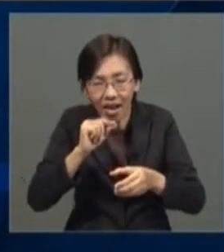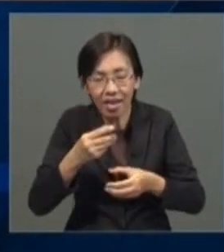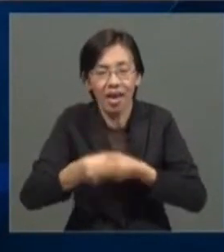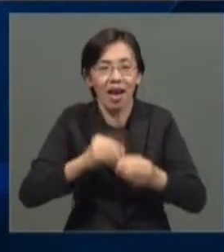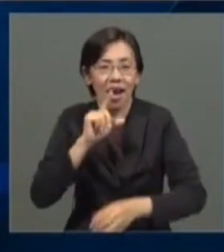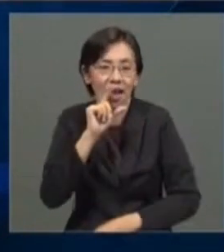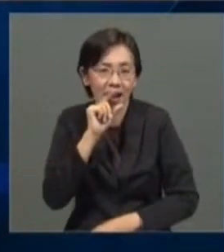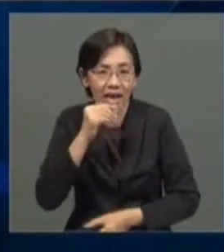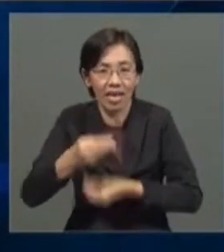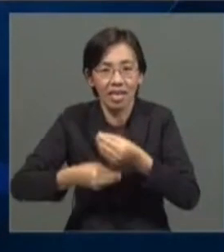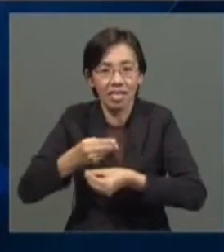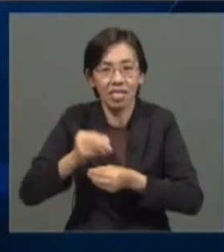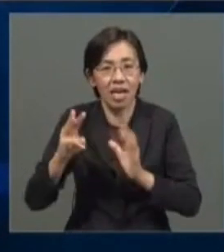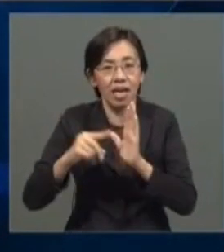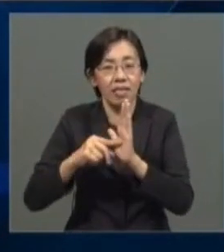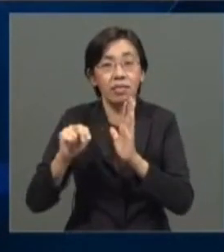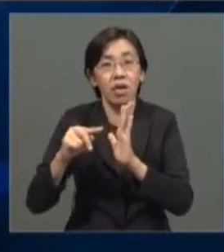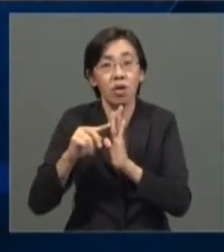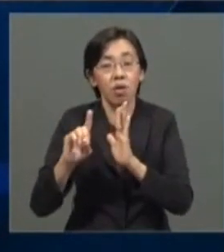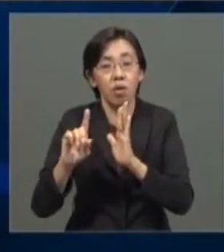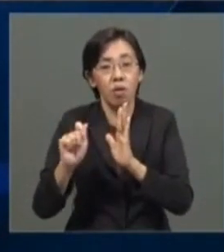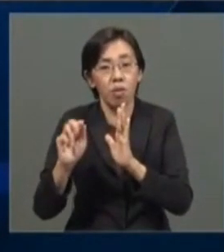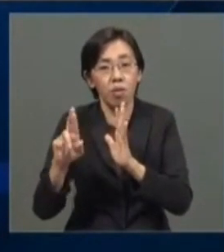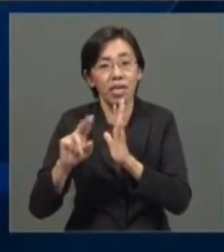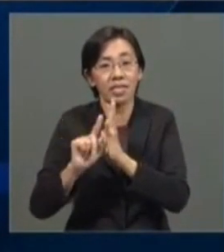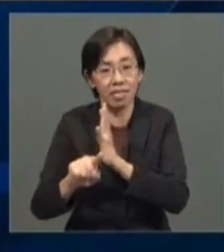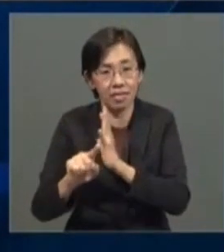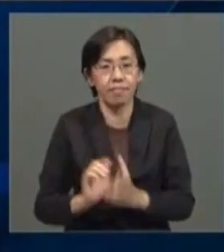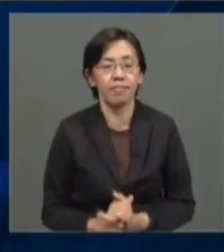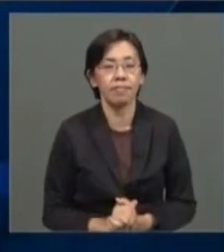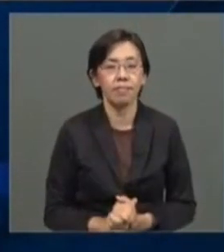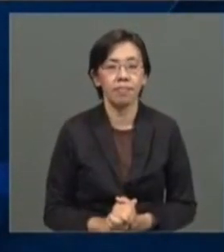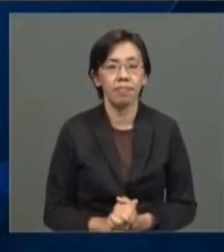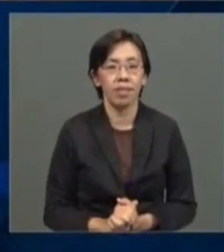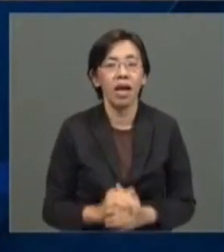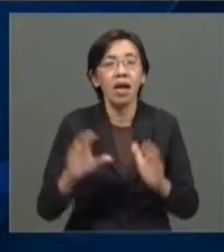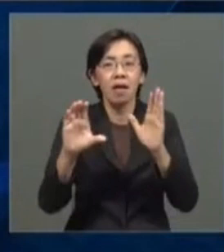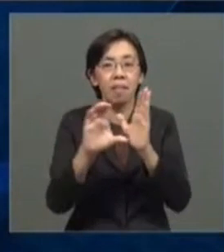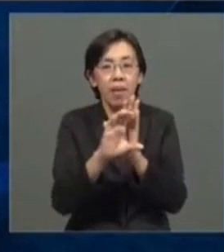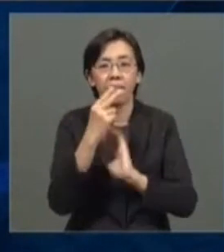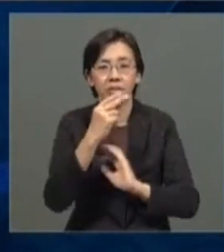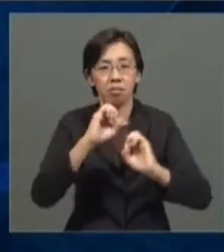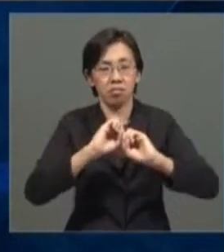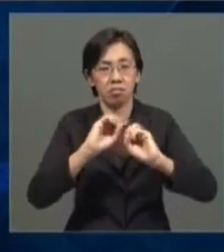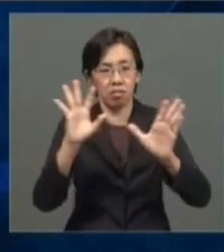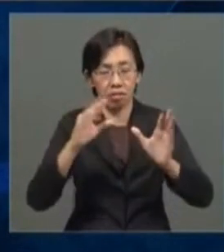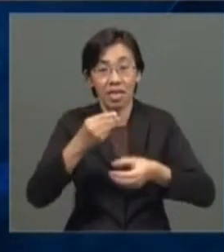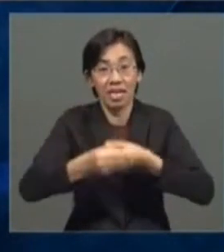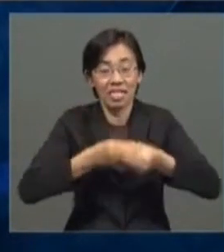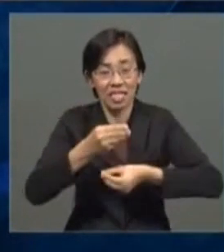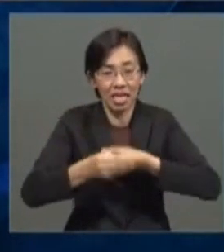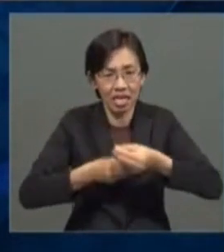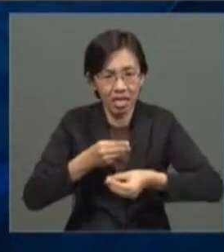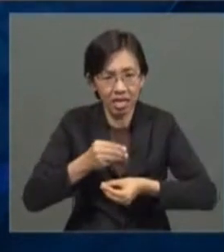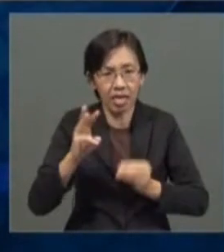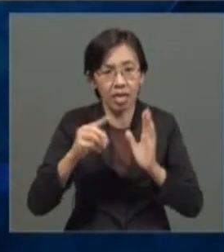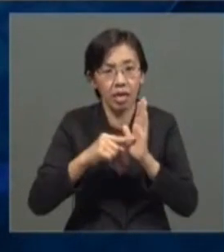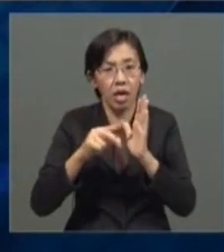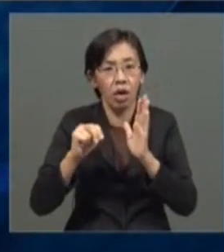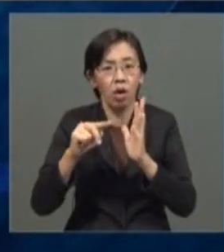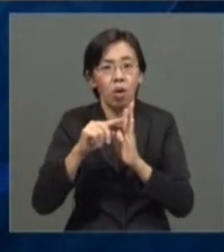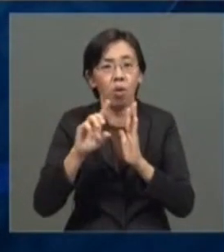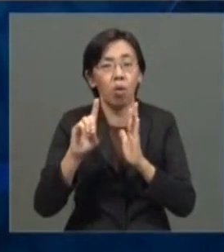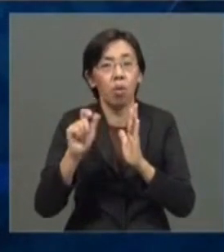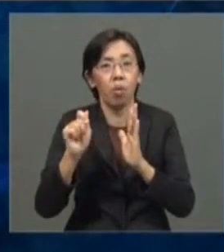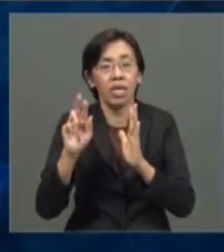อยู่ที่ตลาด Wonderซึ่งไปดูในส่วนของภาพที่เป็นรูปให้เห็นชัดนิดนึงตลาด Wonderเนี่ยทุกท่านจะเห็นเลยว่า